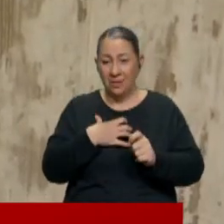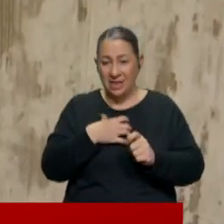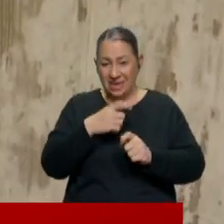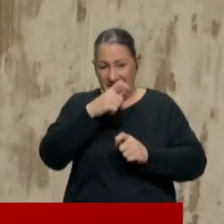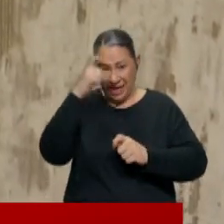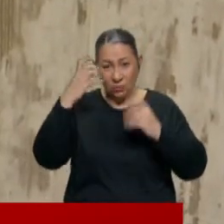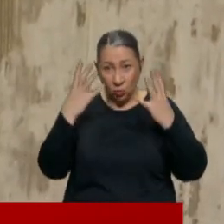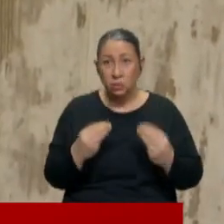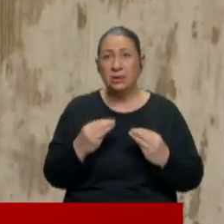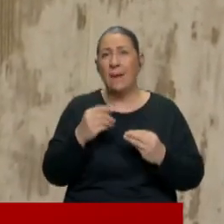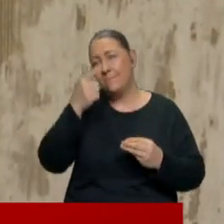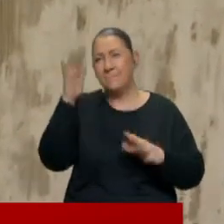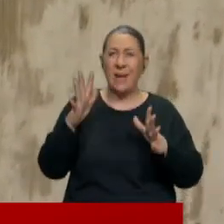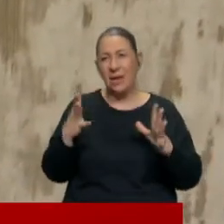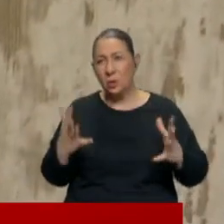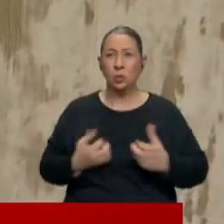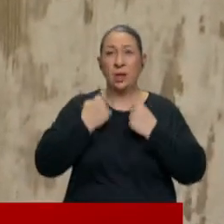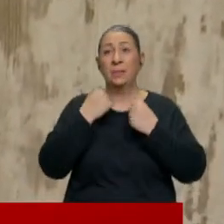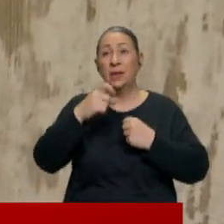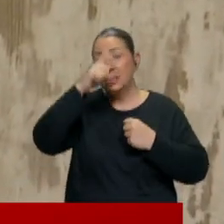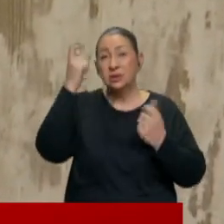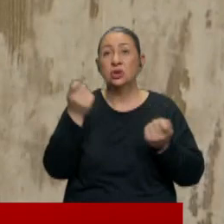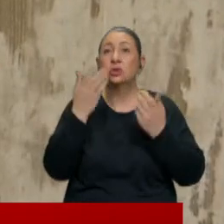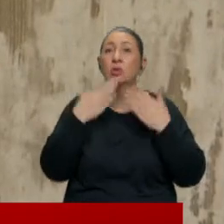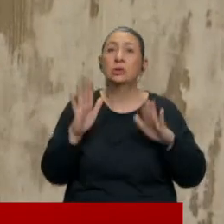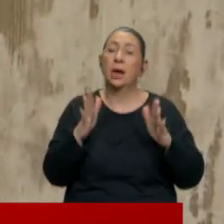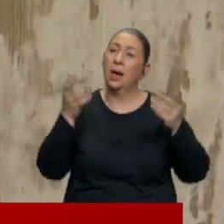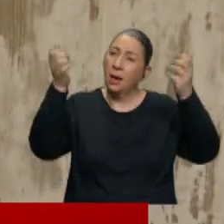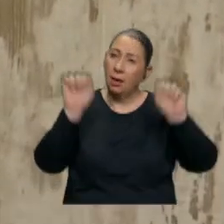yaza atabilirsem belki kurtarabilirim. Yazın da iş olmazsa zaten kapatıp gideceğiz.